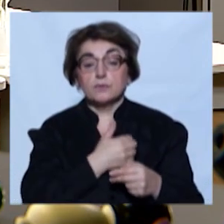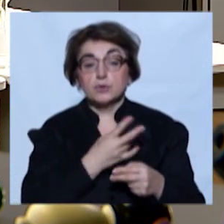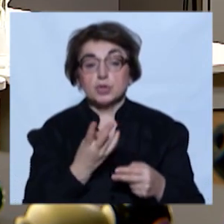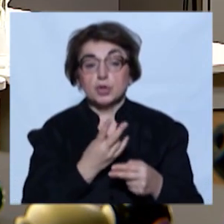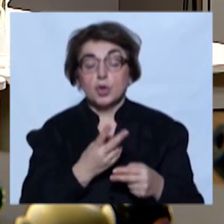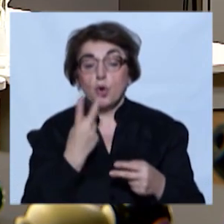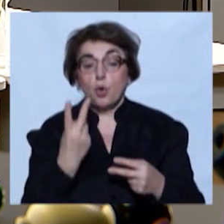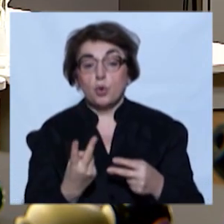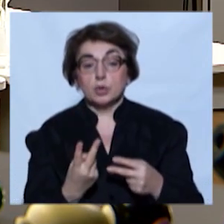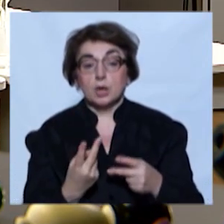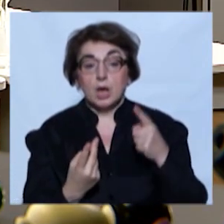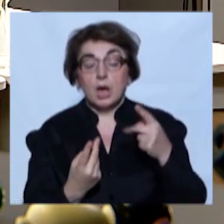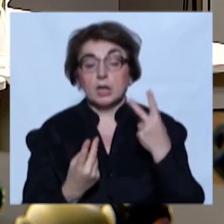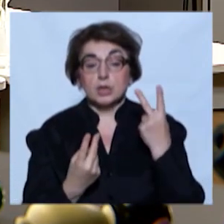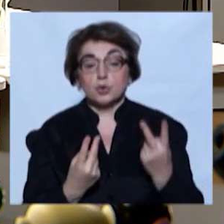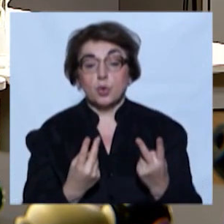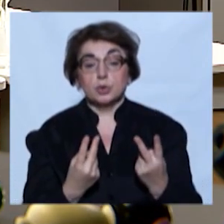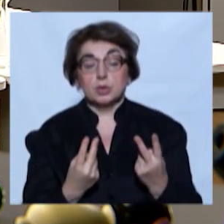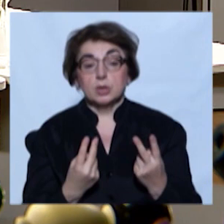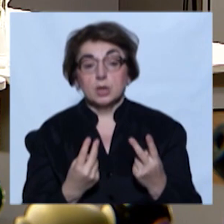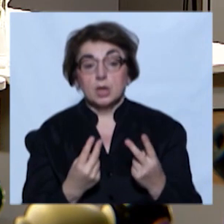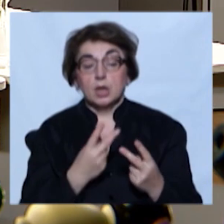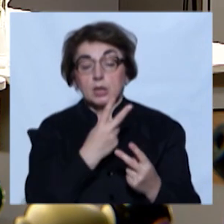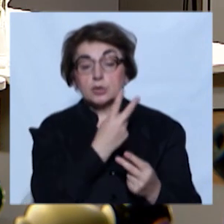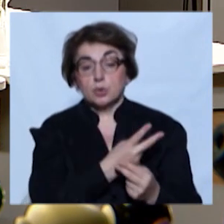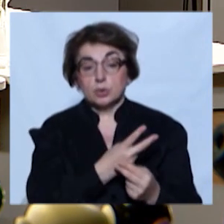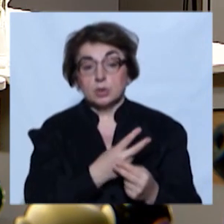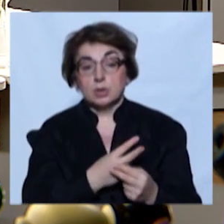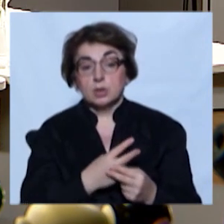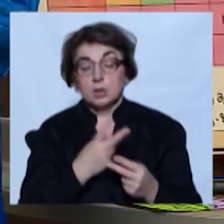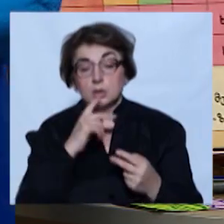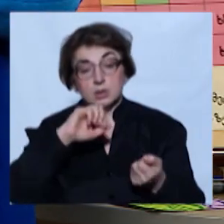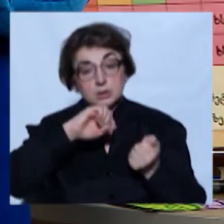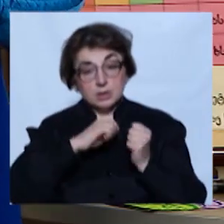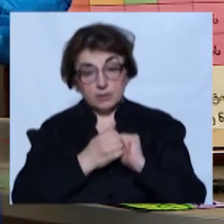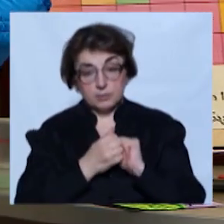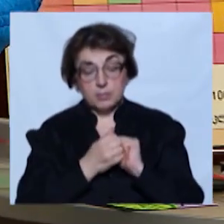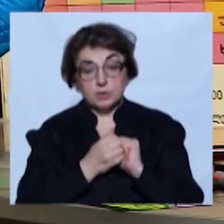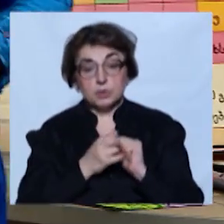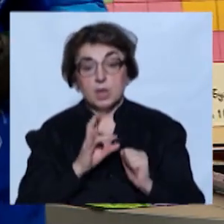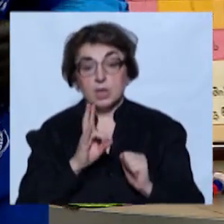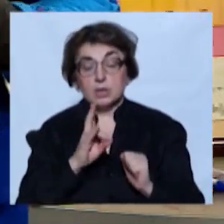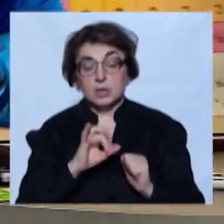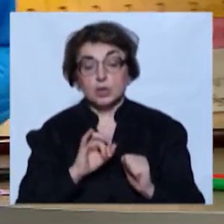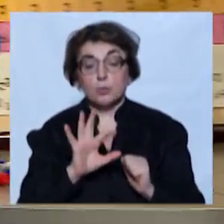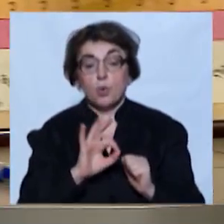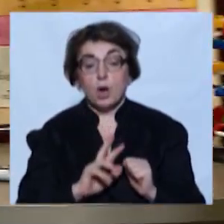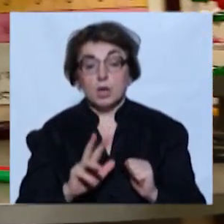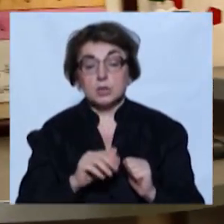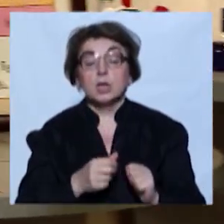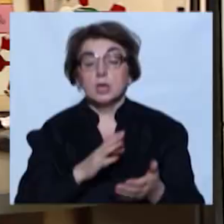აქ 2, აქაც 2 და აქაც 2. დავიმახსოვროთ ნატრიუმ ოაში.